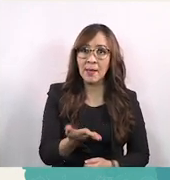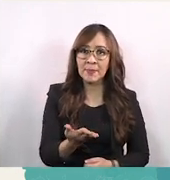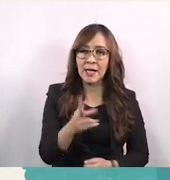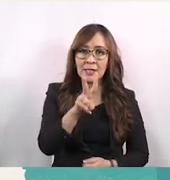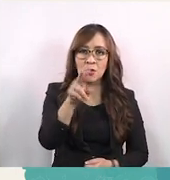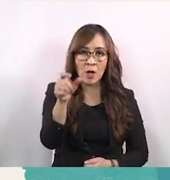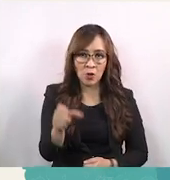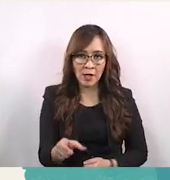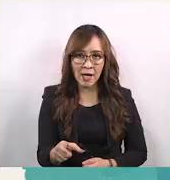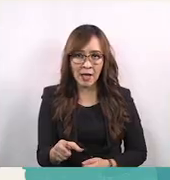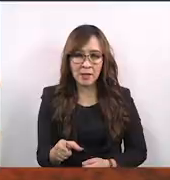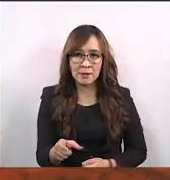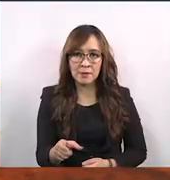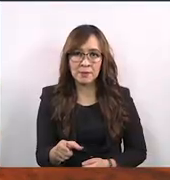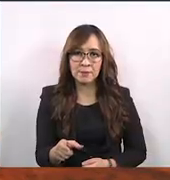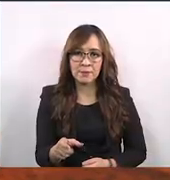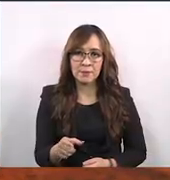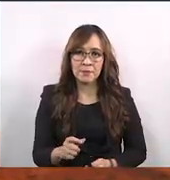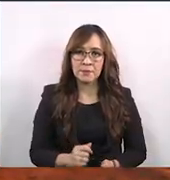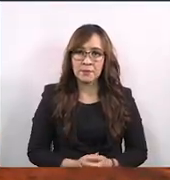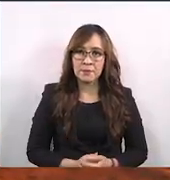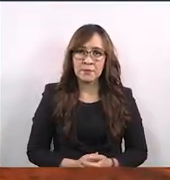tapi ada dua orang yang dipakai